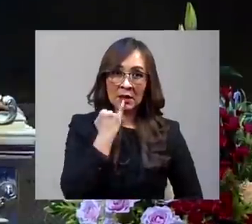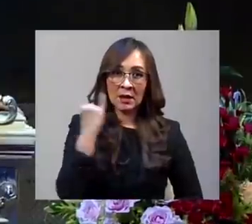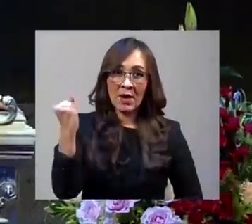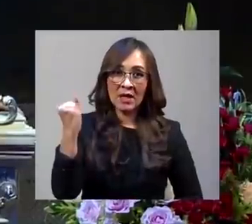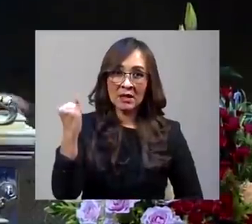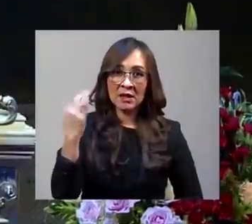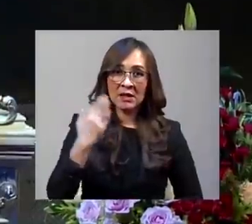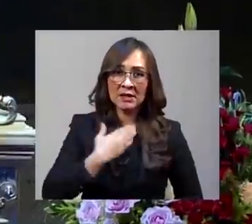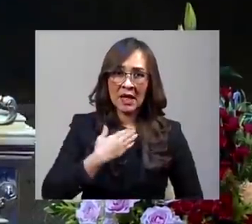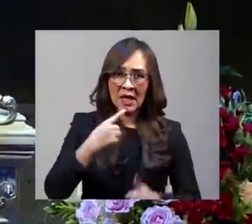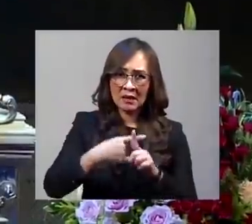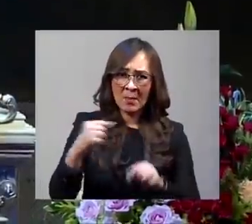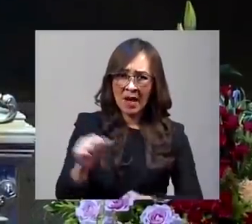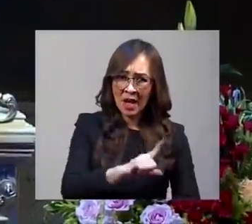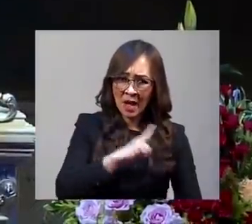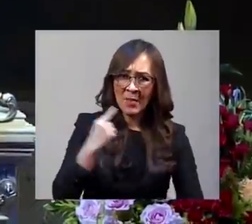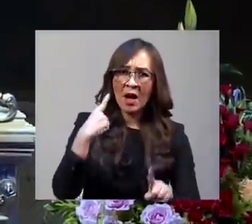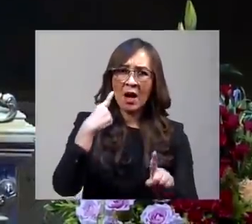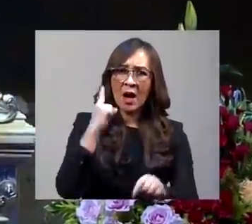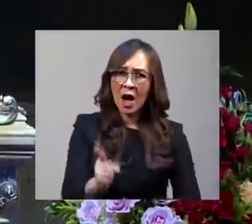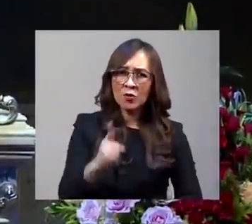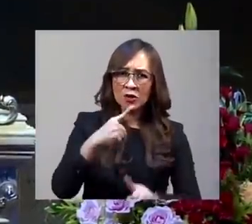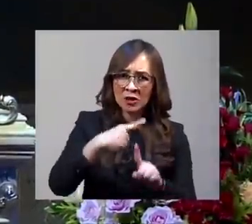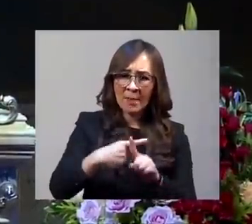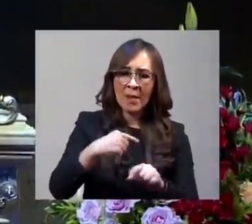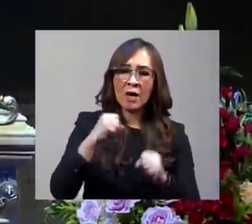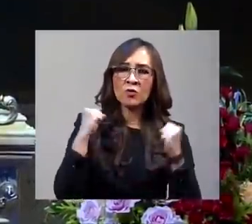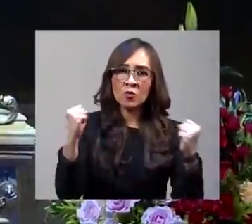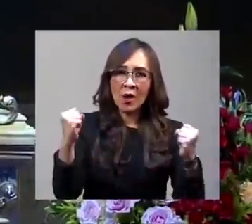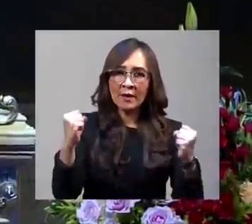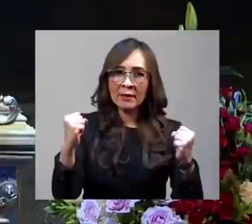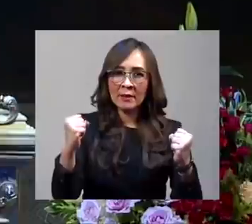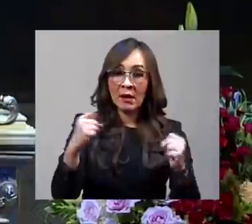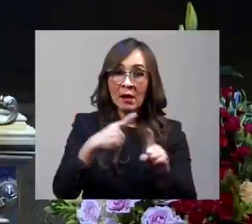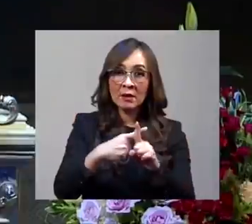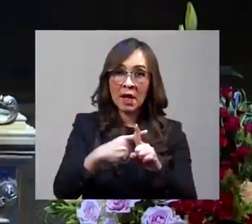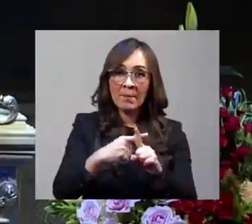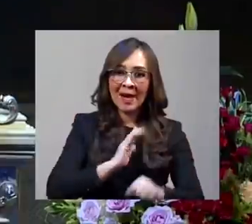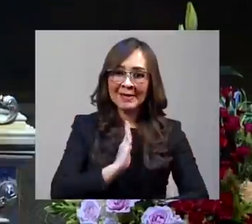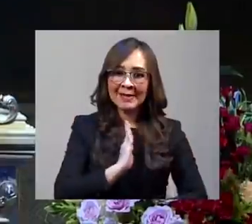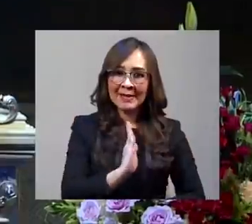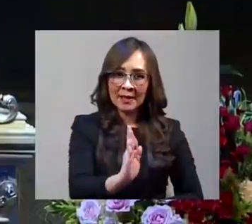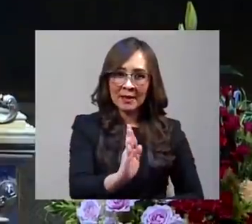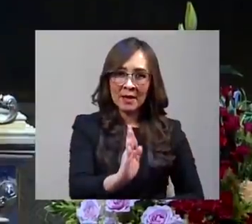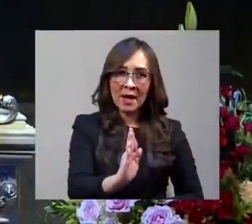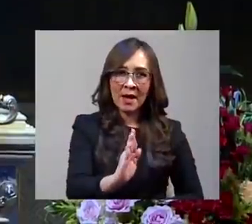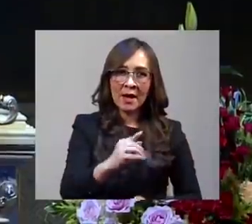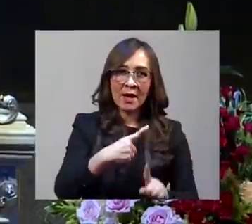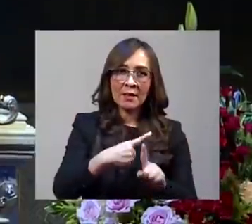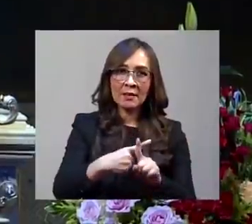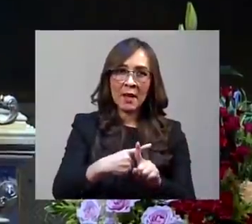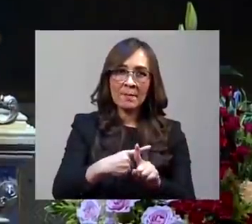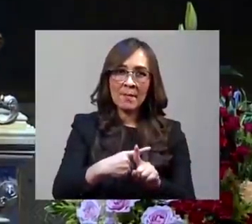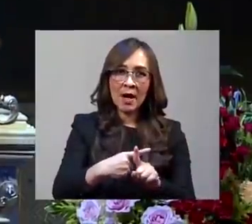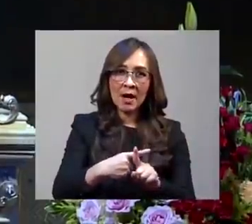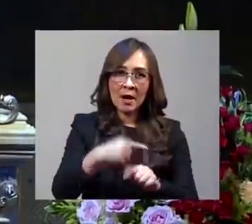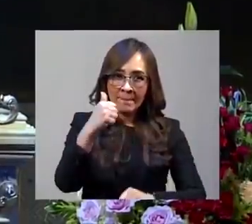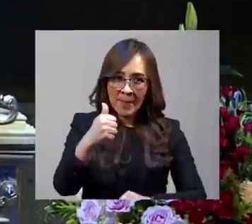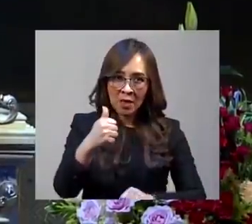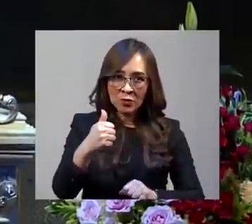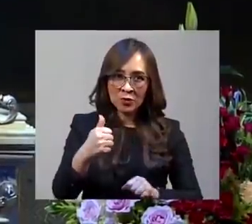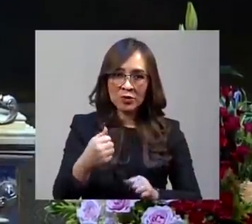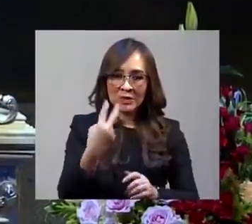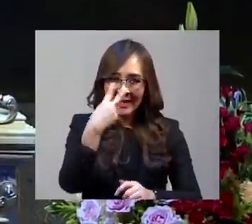harus makin kuat. Saya makin lama harus makin dewasa. Saya makin lama harus makin setia. Saya makin lama harus makin berkenan kepada Tuhan. Kita doa,